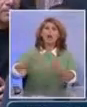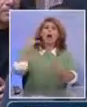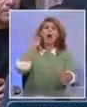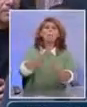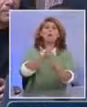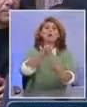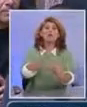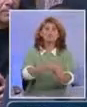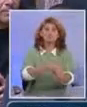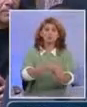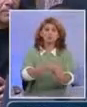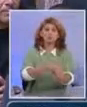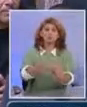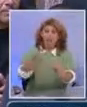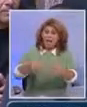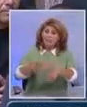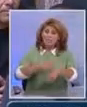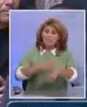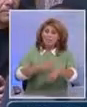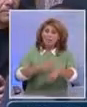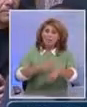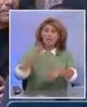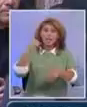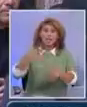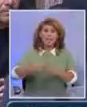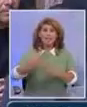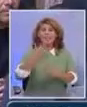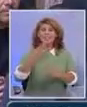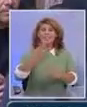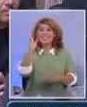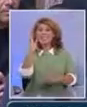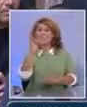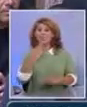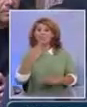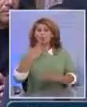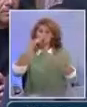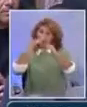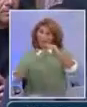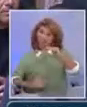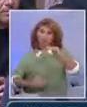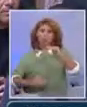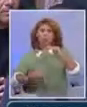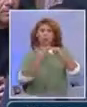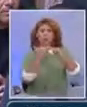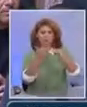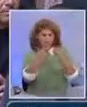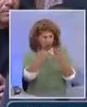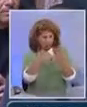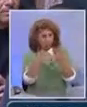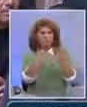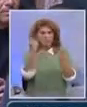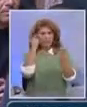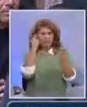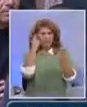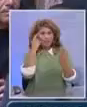αμόρφωτων. Ότι αυτή τη στιγμή ένας Έλληνας ηλικίας 40 ετών και κάτω δεν μπορεί να διαβάσει και να